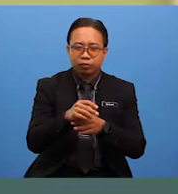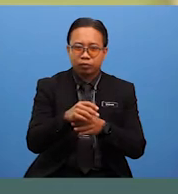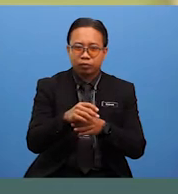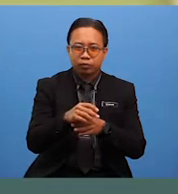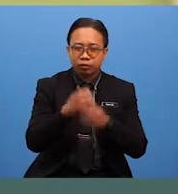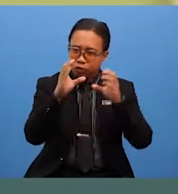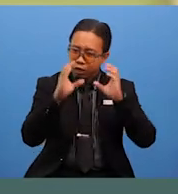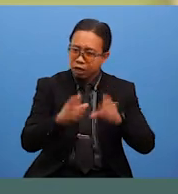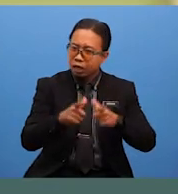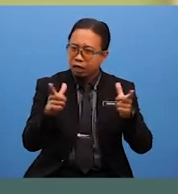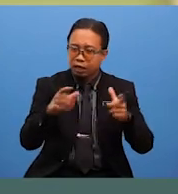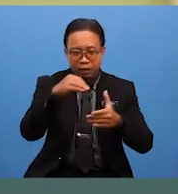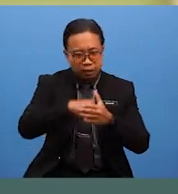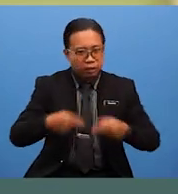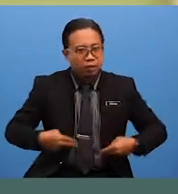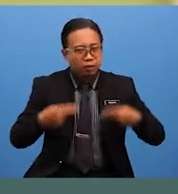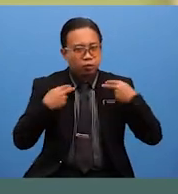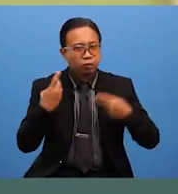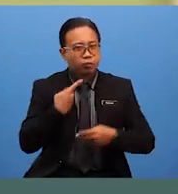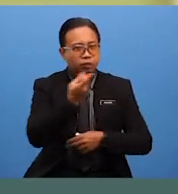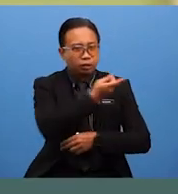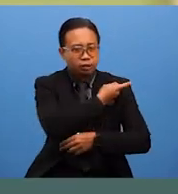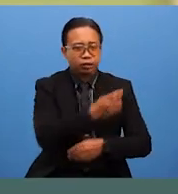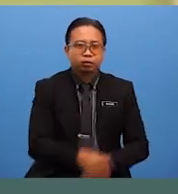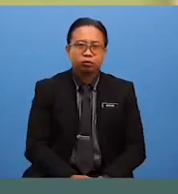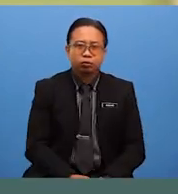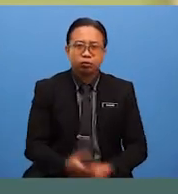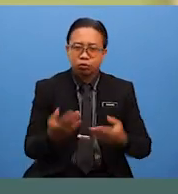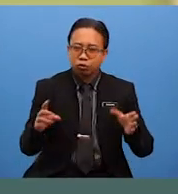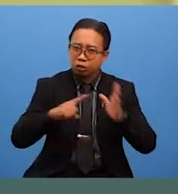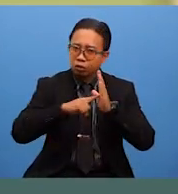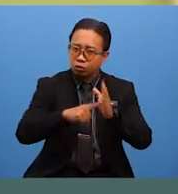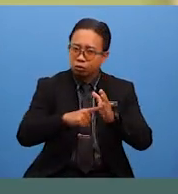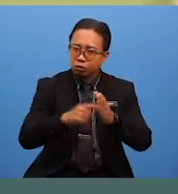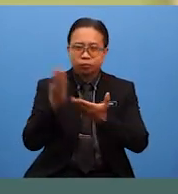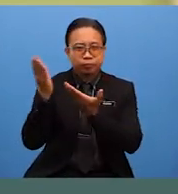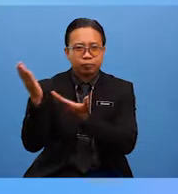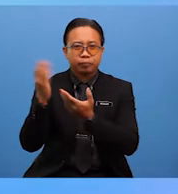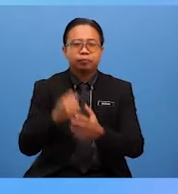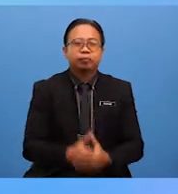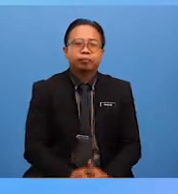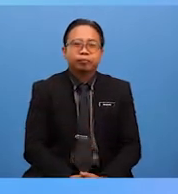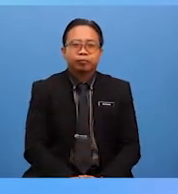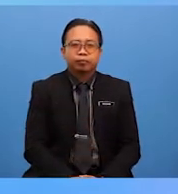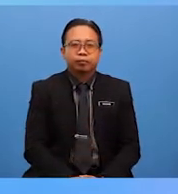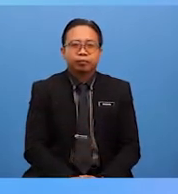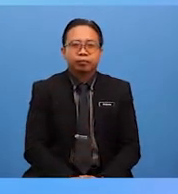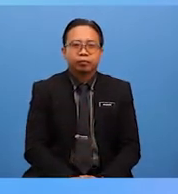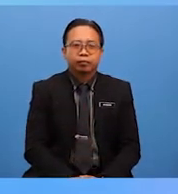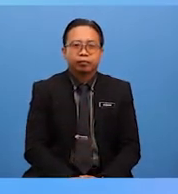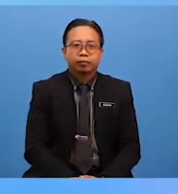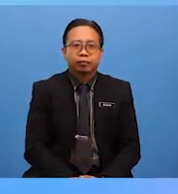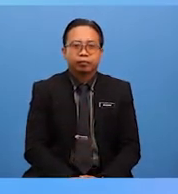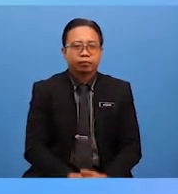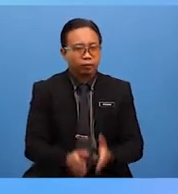pendapat Habel dalam kehidupan adalah seperti yang ditunjukkan di Paparan tampak